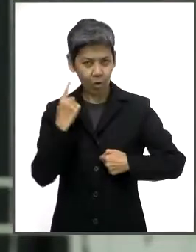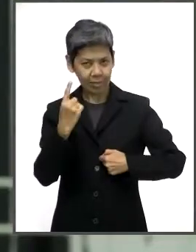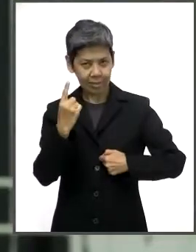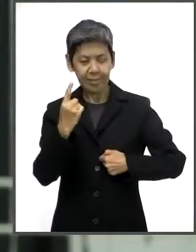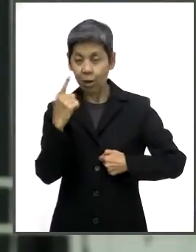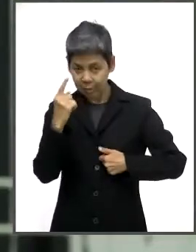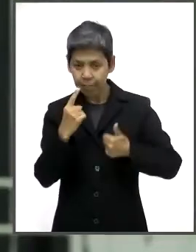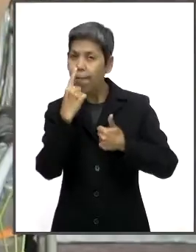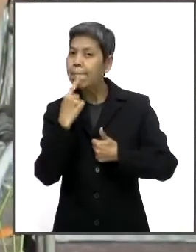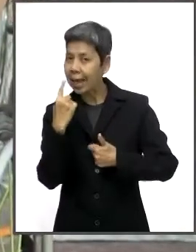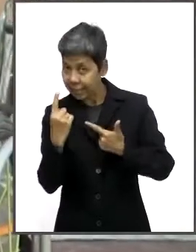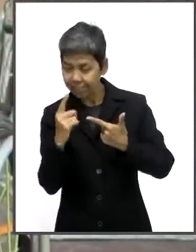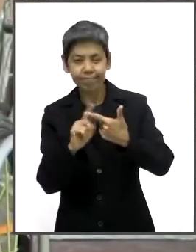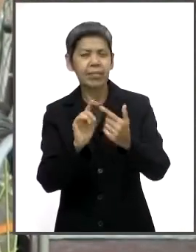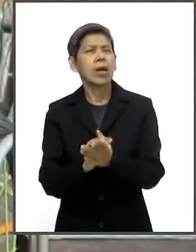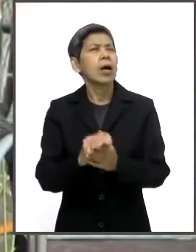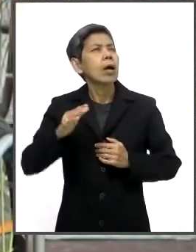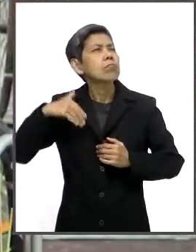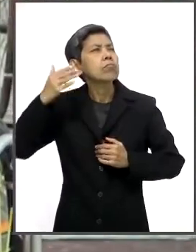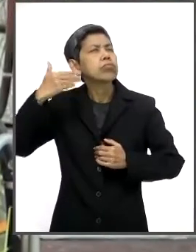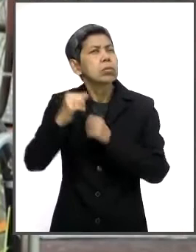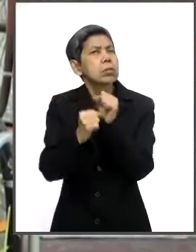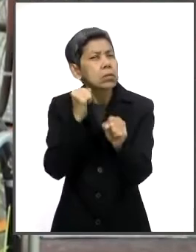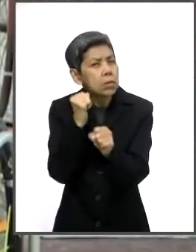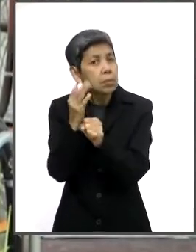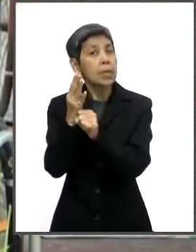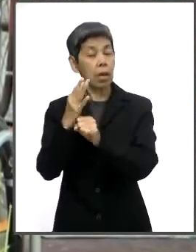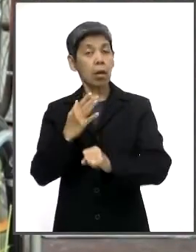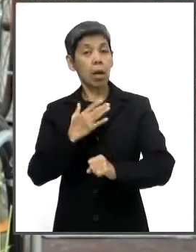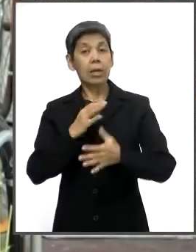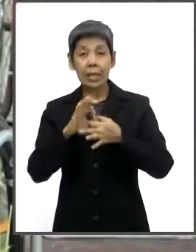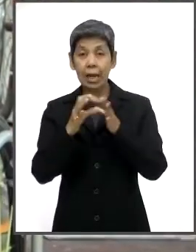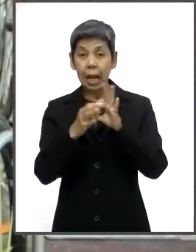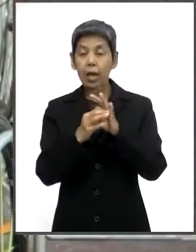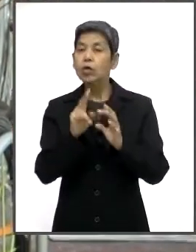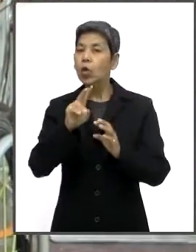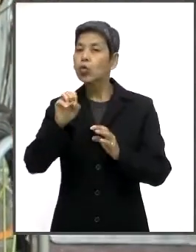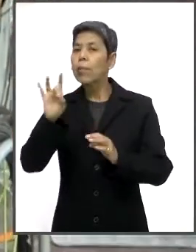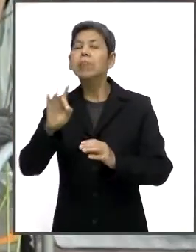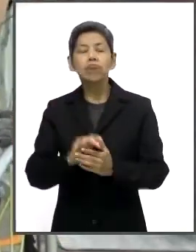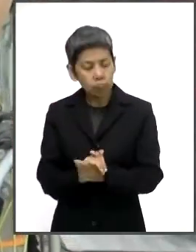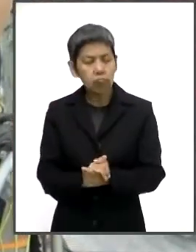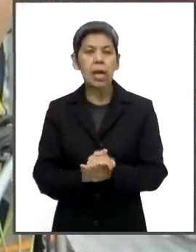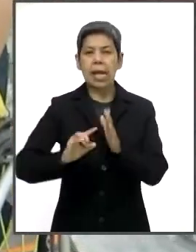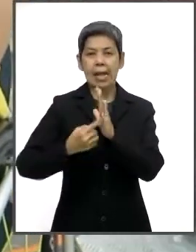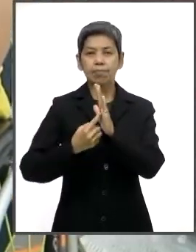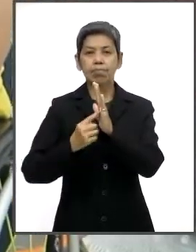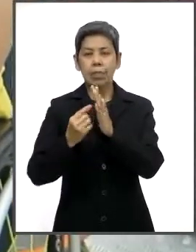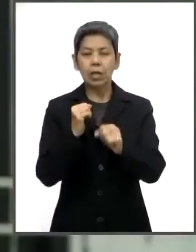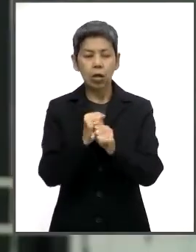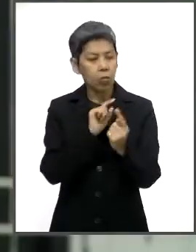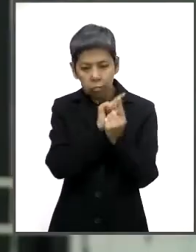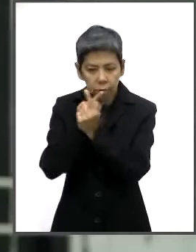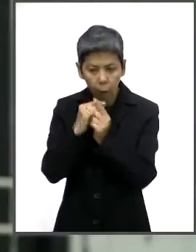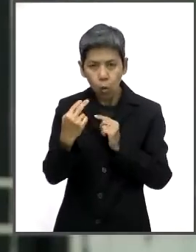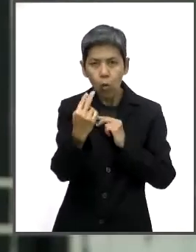องแดงนะคะแล้วก็ต่อมาก็พี่ก็อีก4ปีต่อมาก็พาราลิมปิกที่2008โอเคตอนนั้นก็เริ่มแบบ